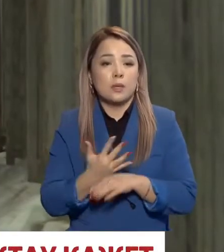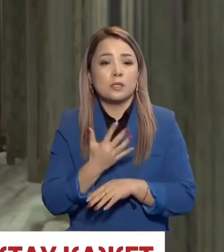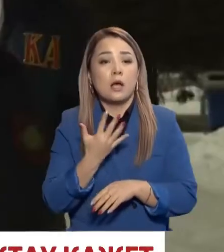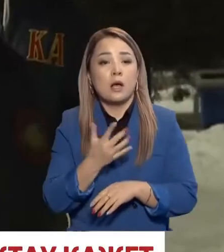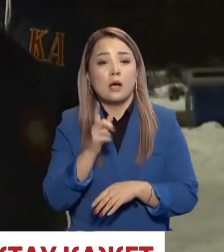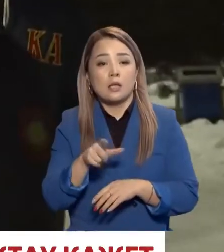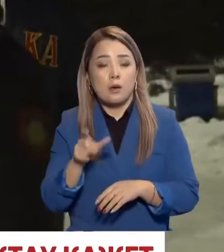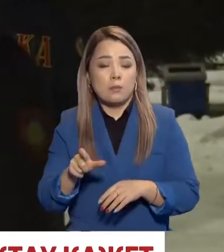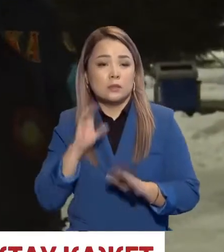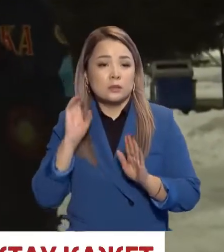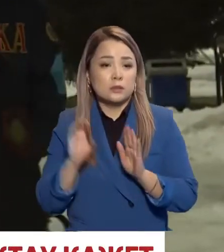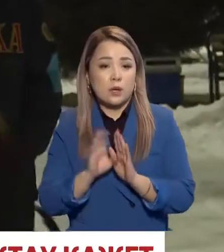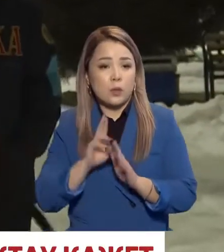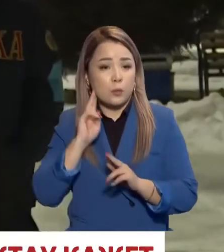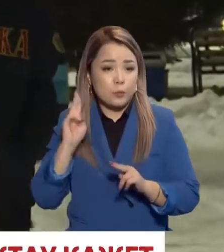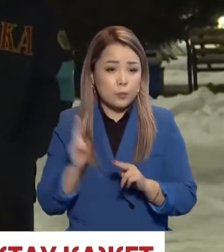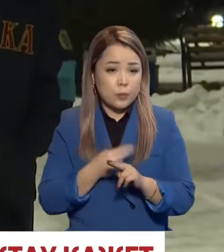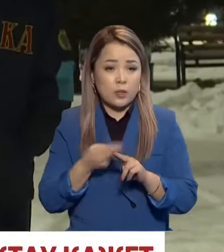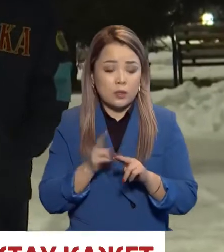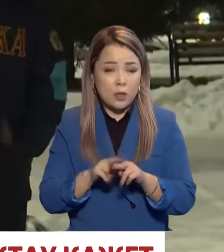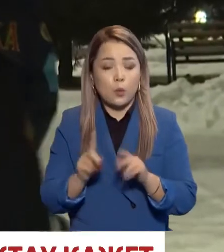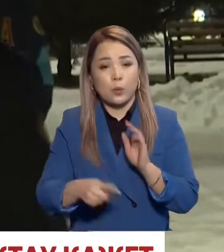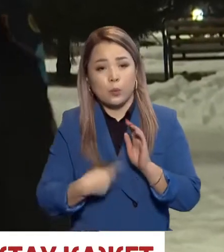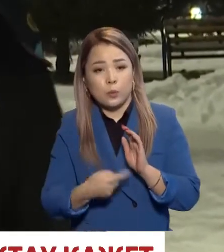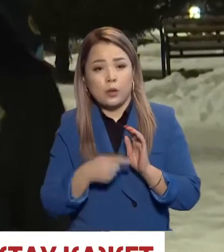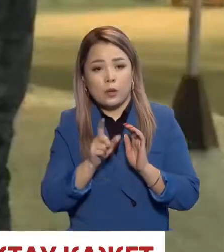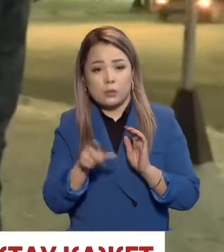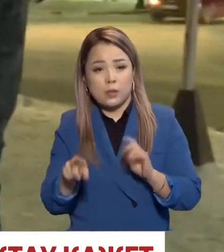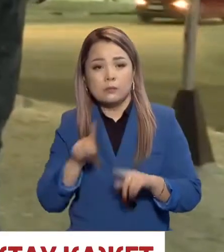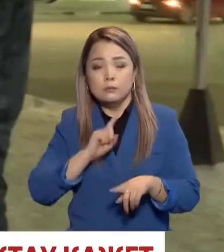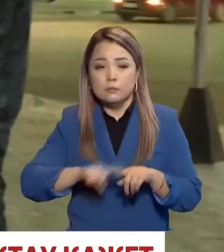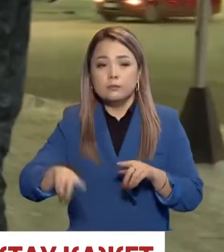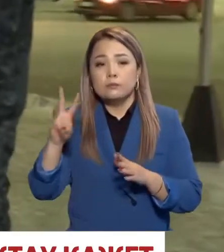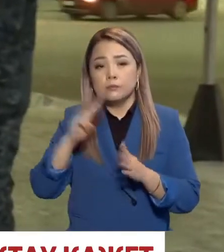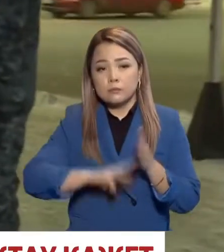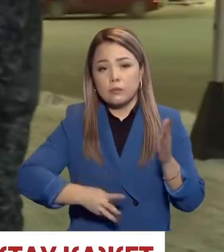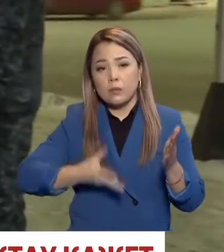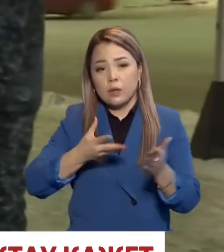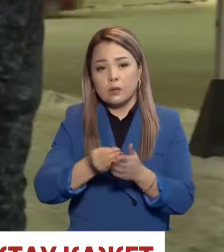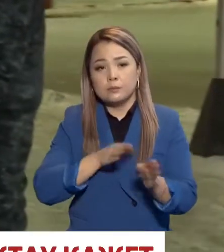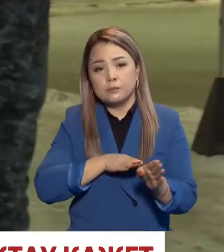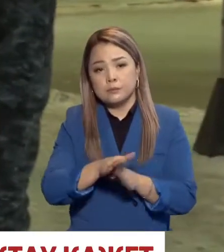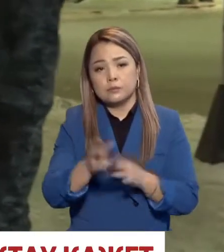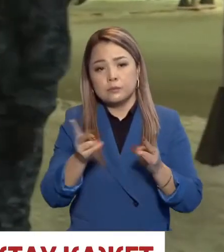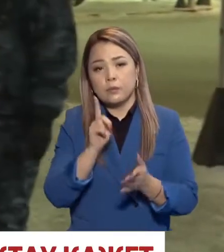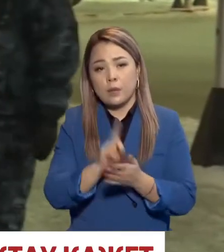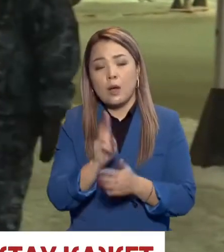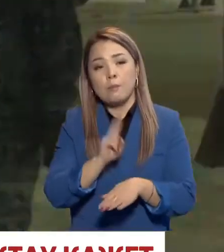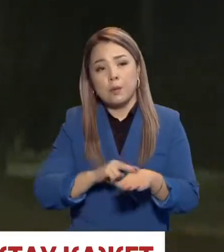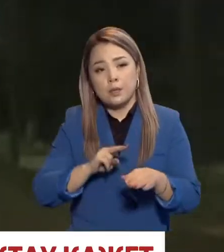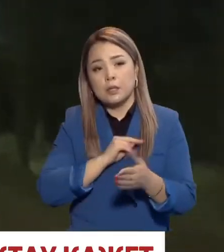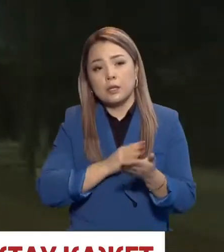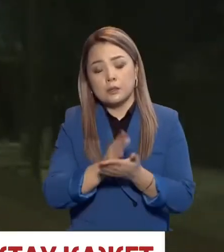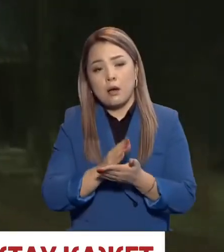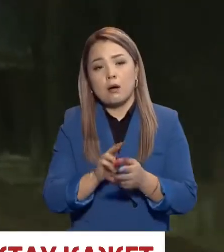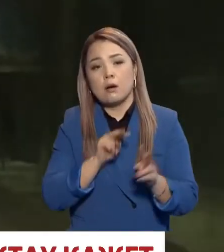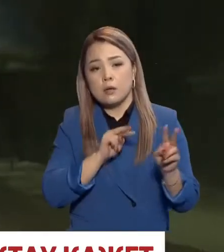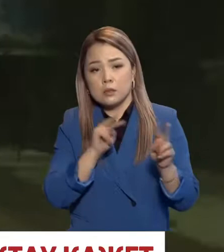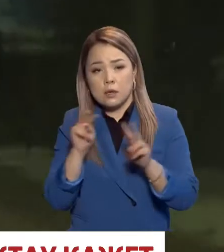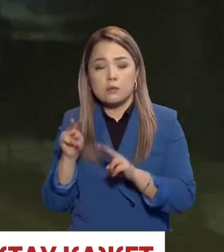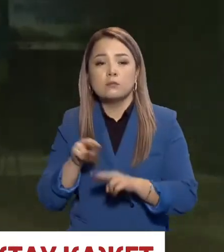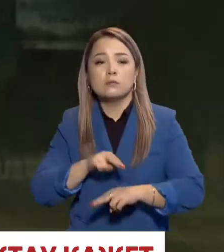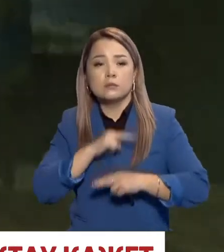адам тіркелді. Оларға 10 айлық есептік көрсеткіш көлемінде әкімшілік айыппұл салынды. Режимнің сақталуын полиция қызметкерлері қамтамасыз етіп